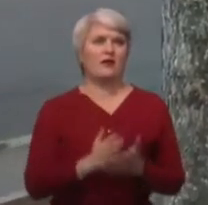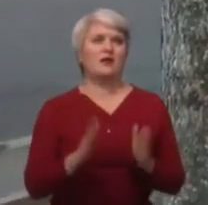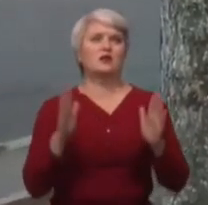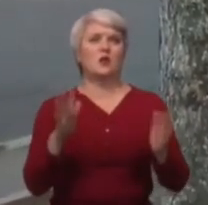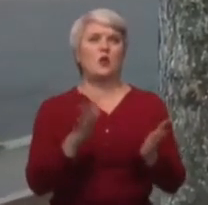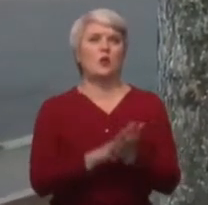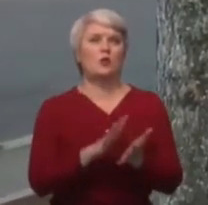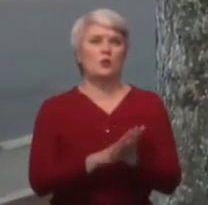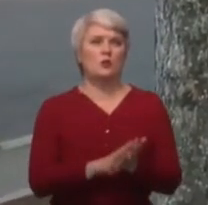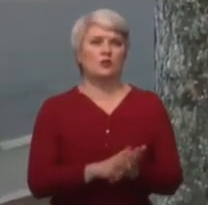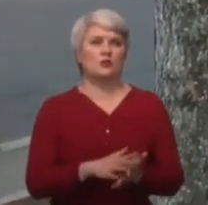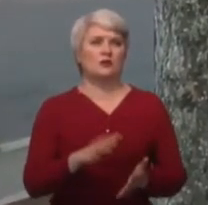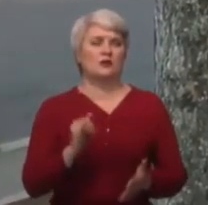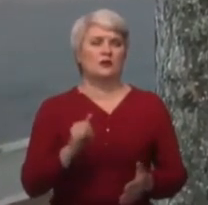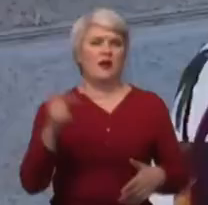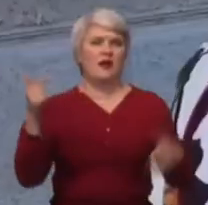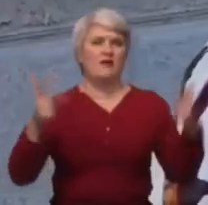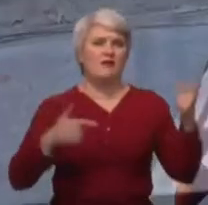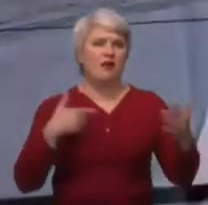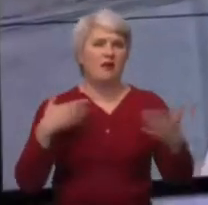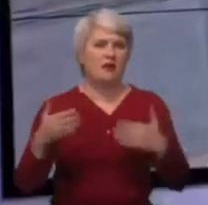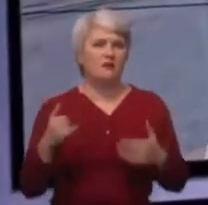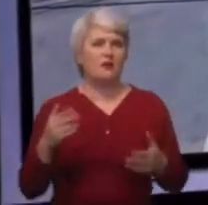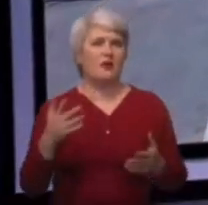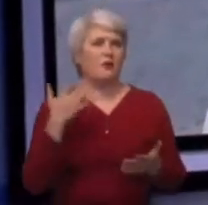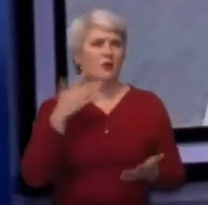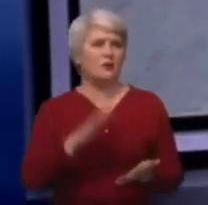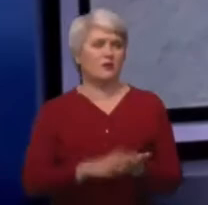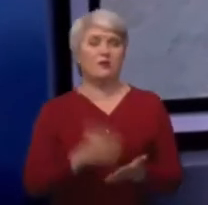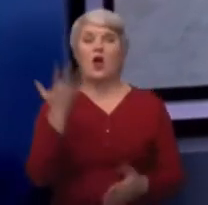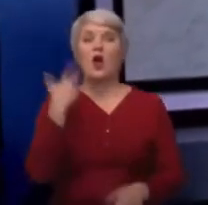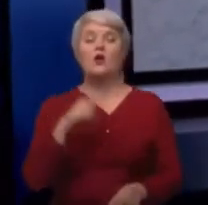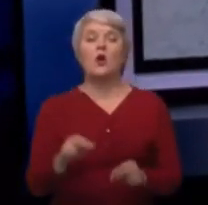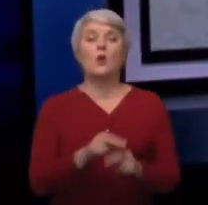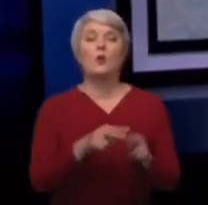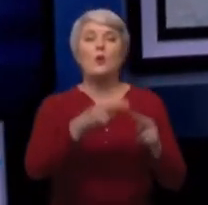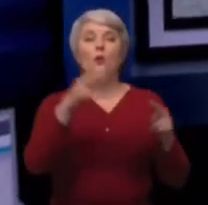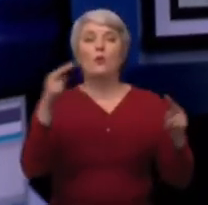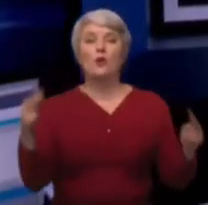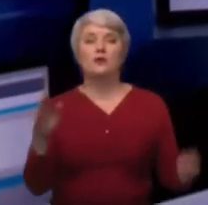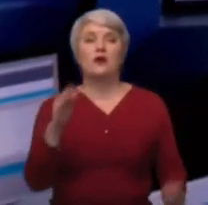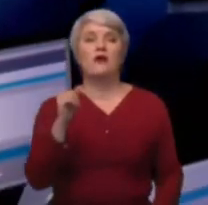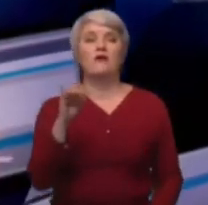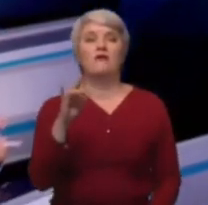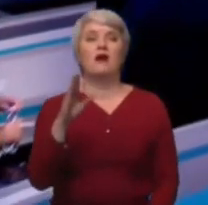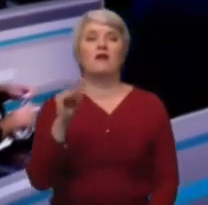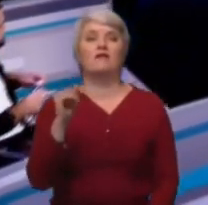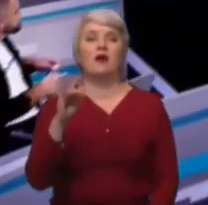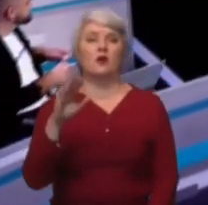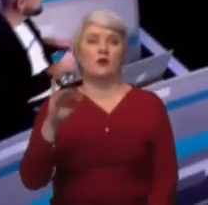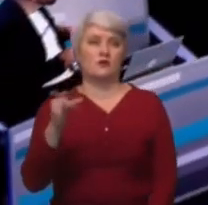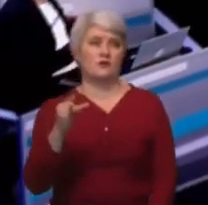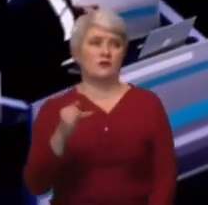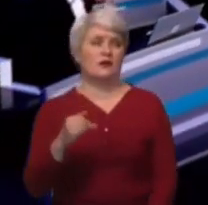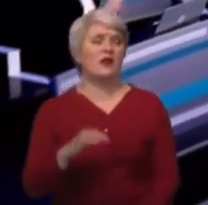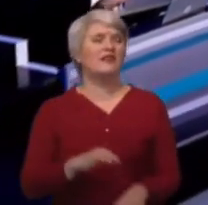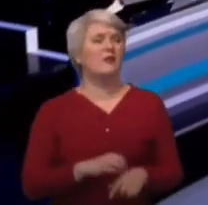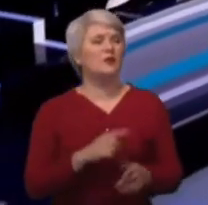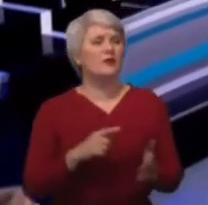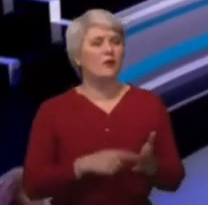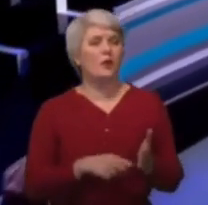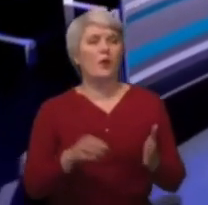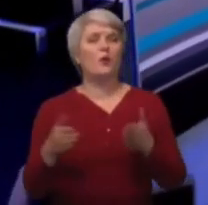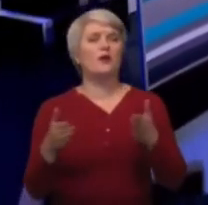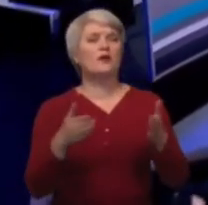мусор, грязь, вандализм и безобразие. Когда будет отремонтирован мост Варваровский, для нас это актуально. Наболевшие вопросы о